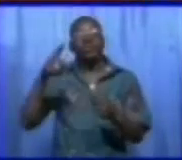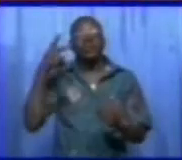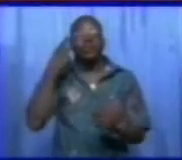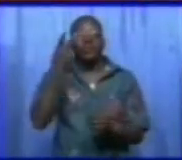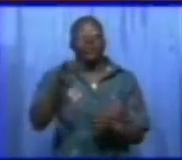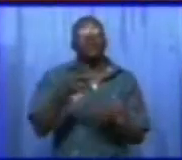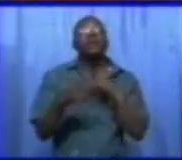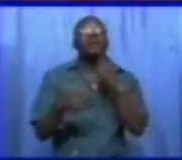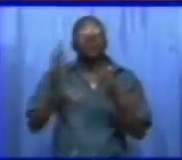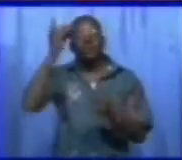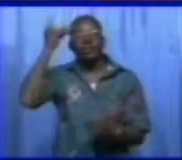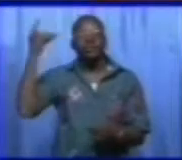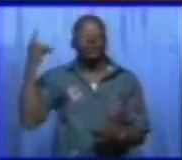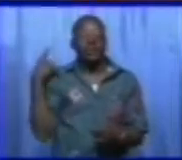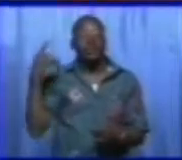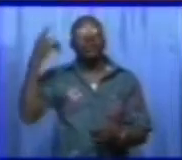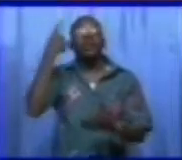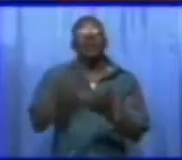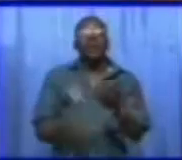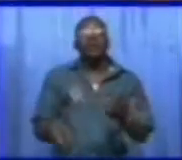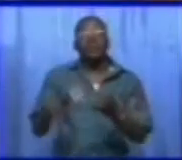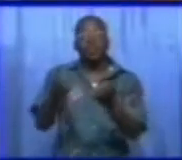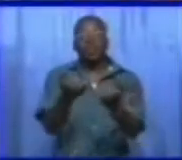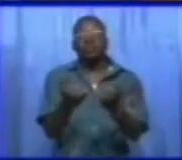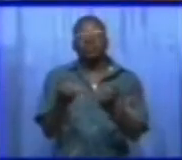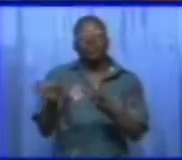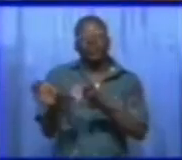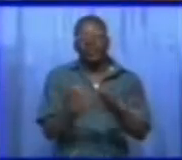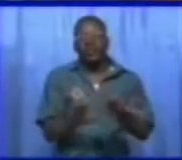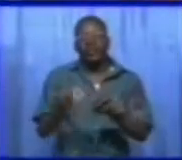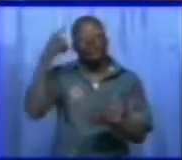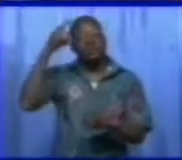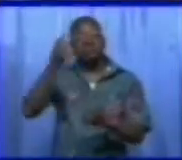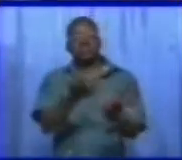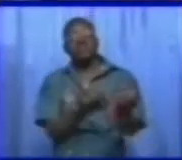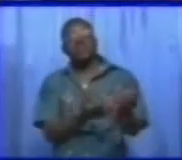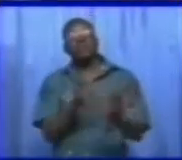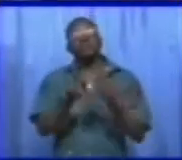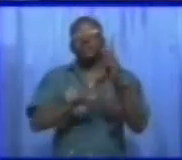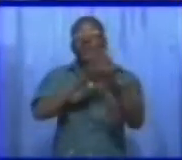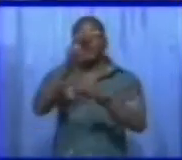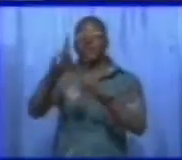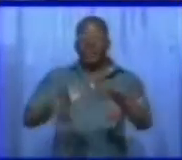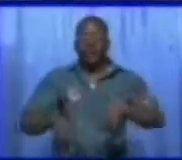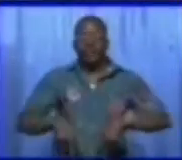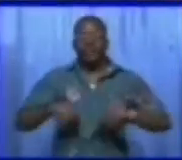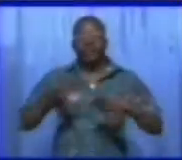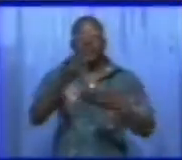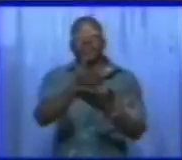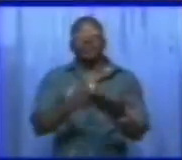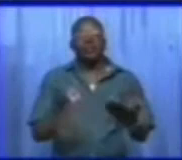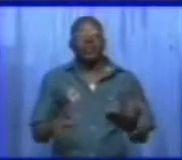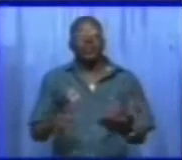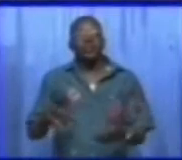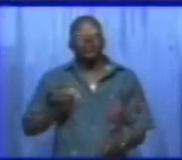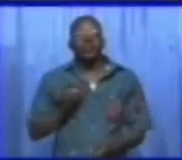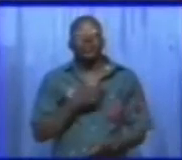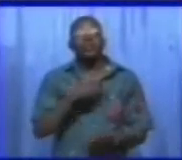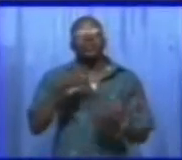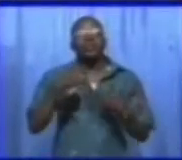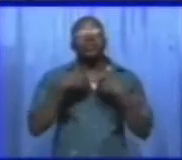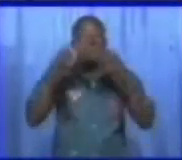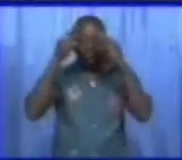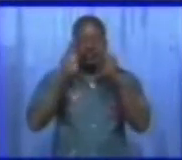Sambari. Qu'envisage alors le gouvernement afin de répondre aux attentes des populations vivant dans ces parties? Il est envisagé dans un